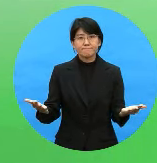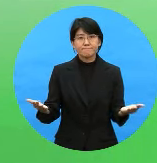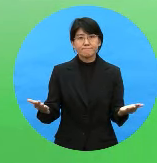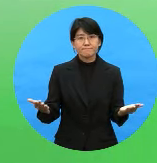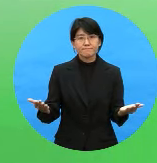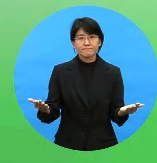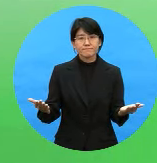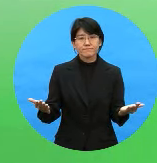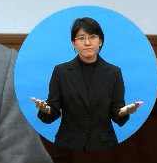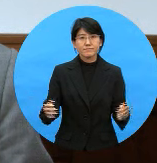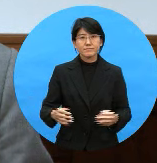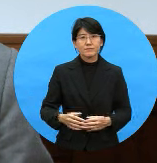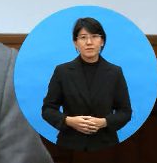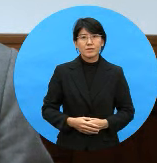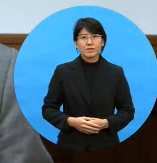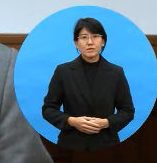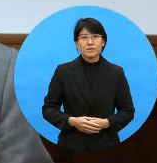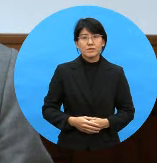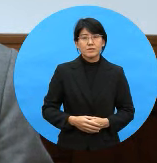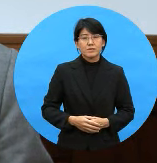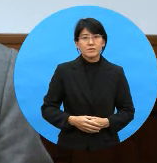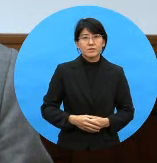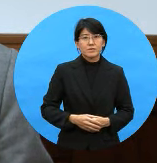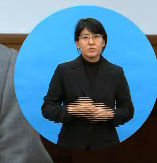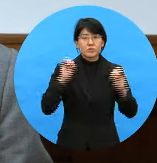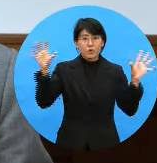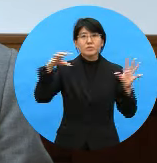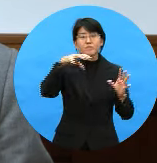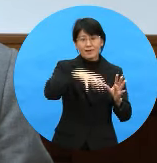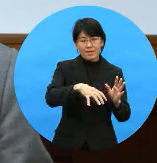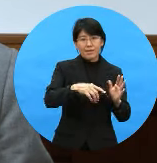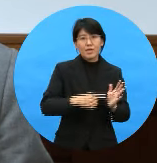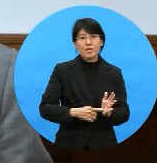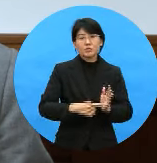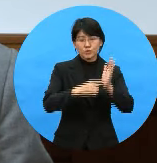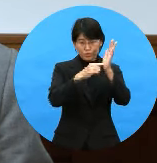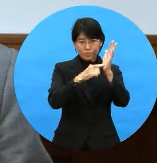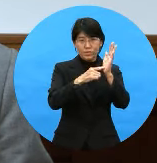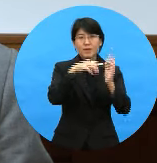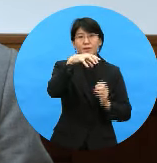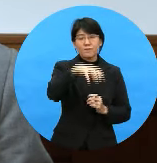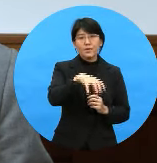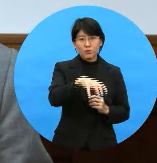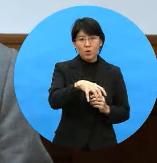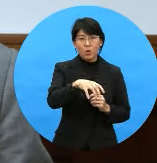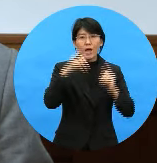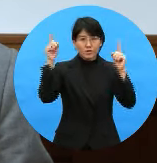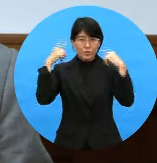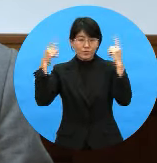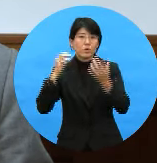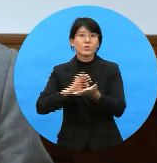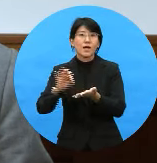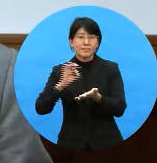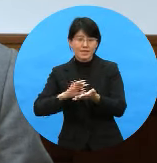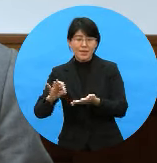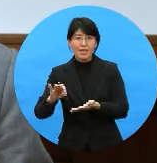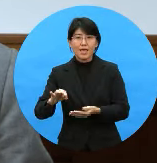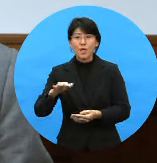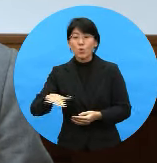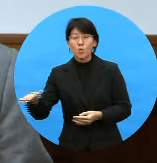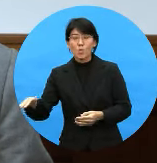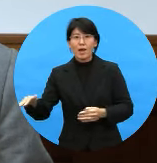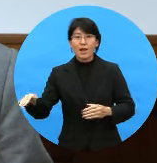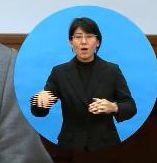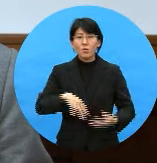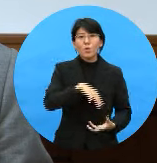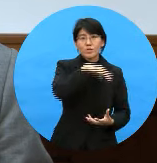くあります。豊島園の知名度やアトラクションを活用して、これまで以上に